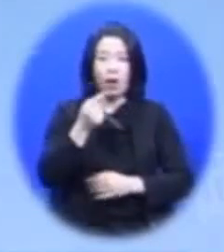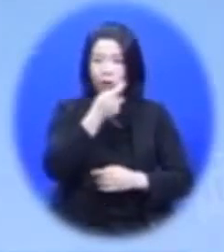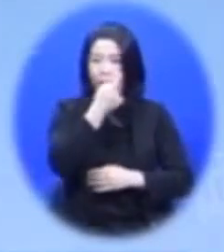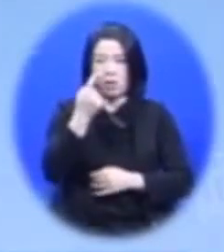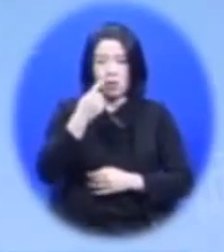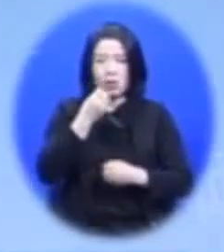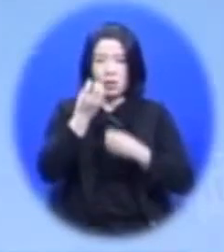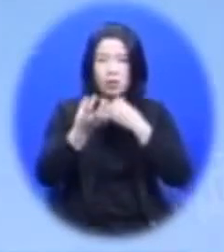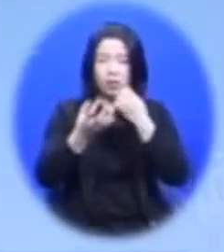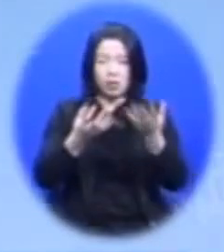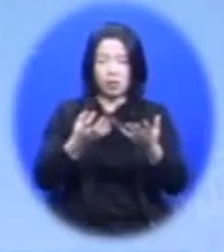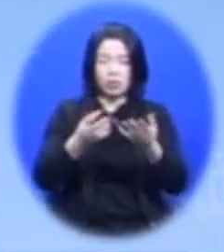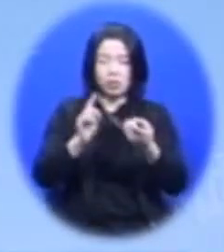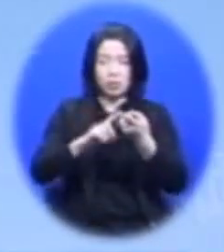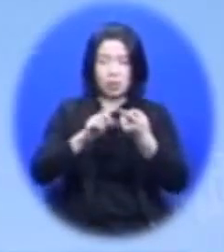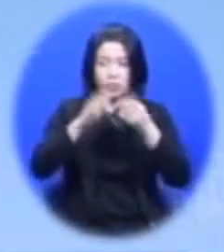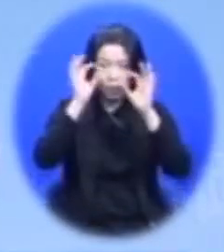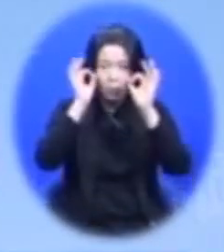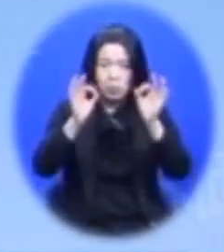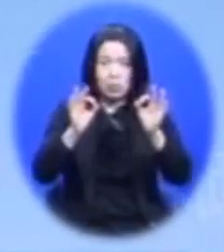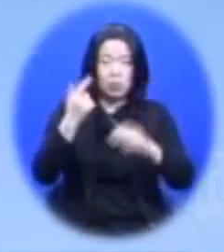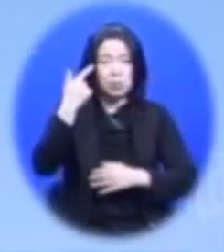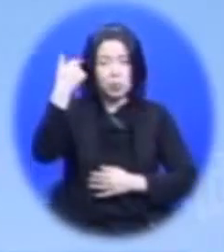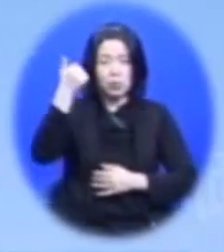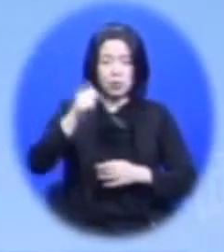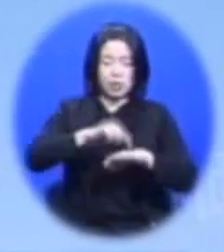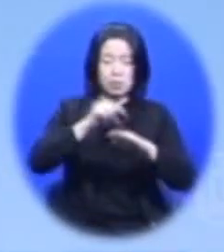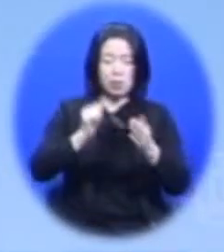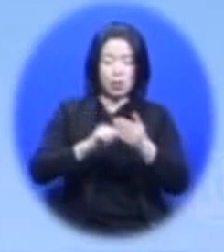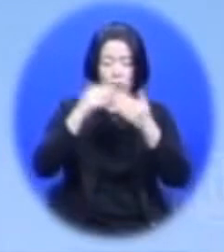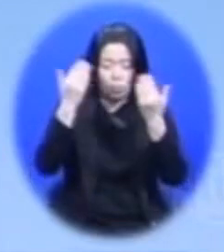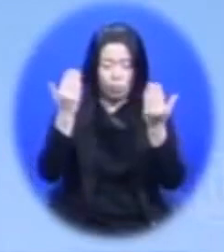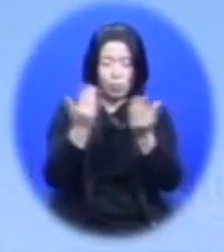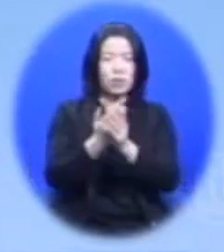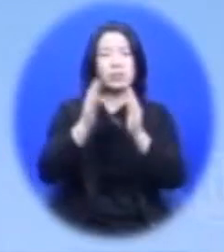들으면서 목사님 마음이 완전히 무너내려졌습니다.